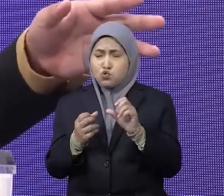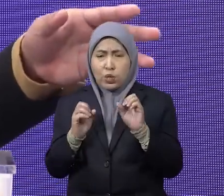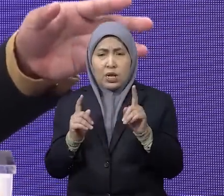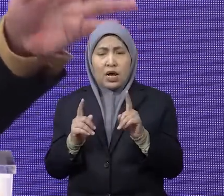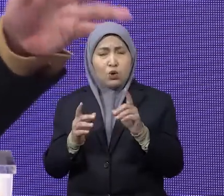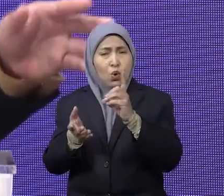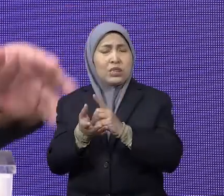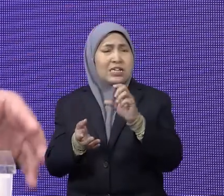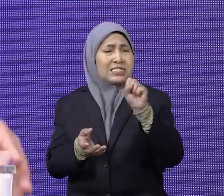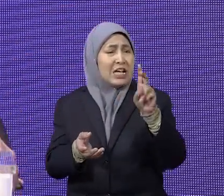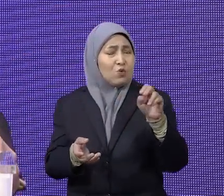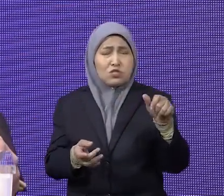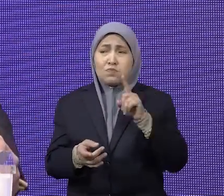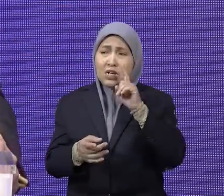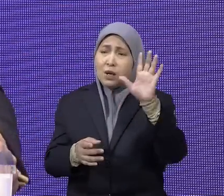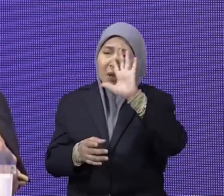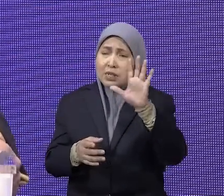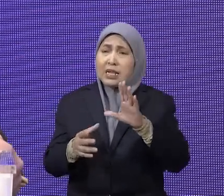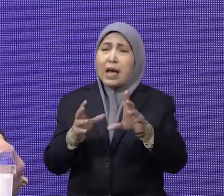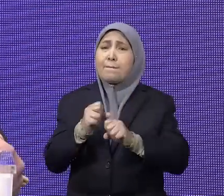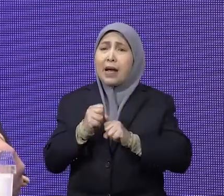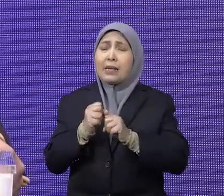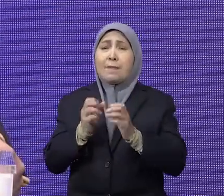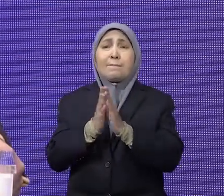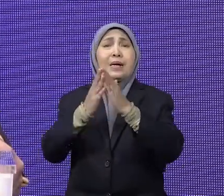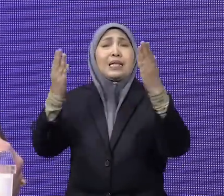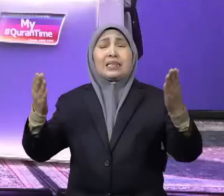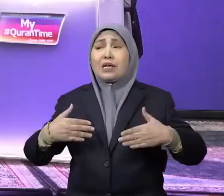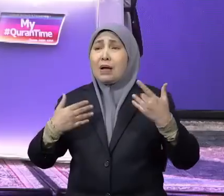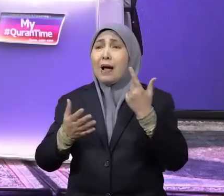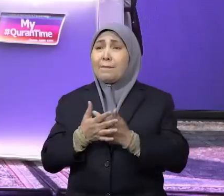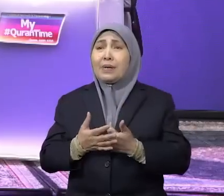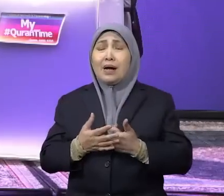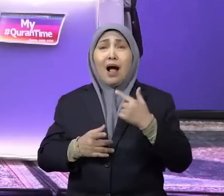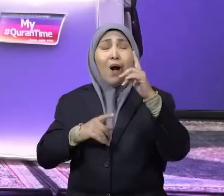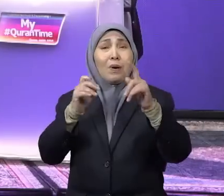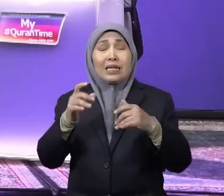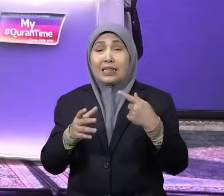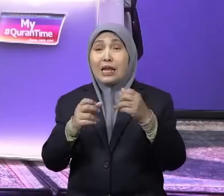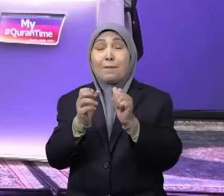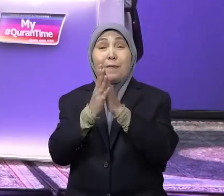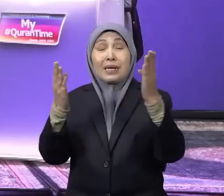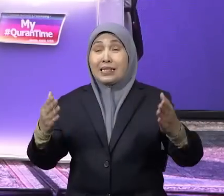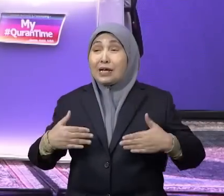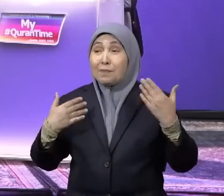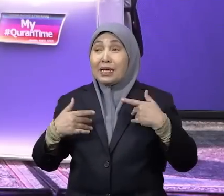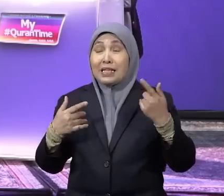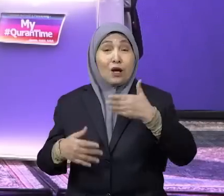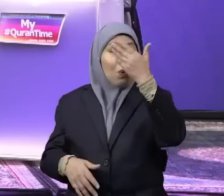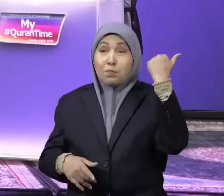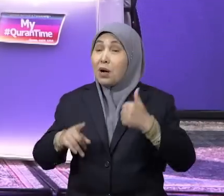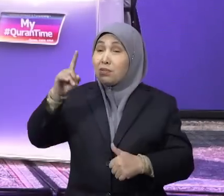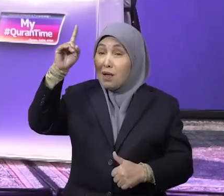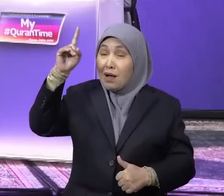Sanusi, kita boleh bayangkan senario orang dapat berita gembira, tuan-tuan. Betul, apa betul reaksi kita? Ya. Biasanya kalau kita dapat berita gembira, kita